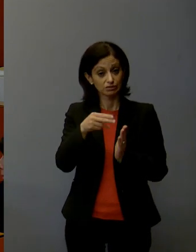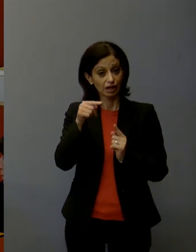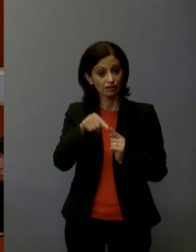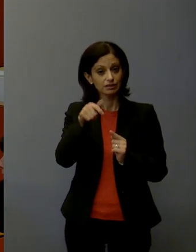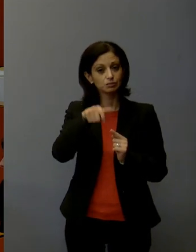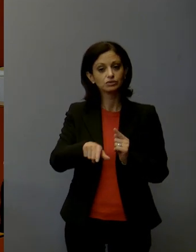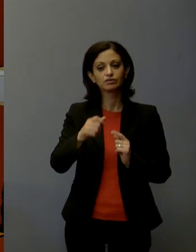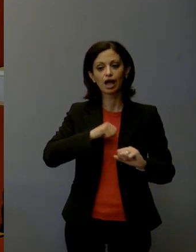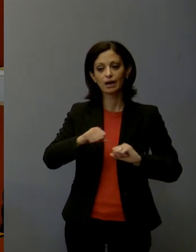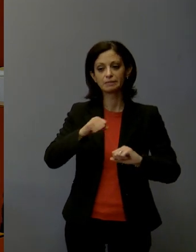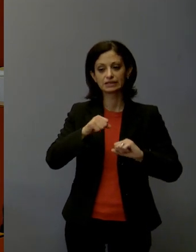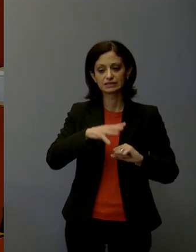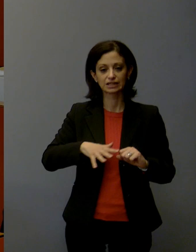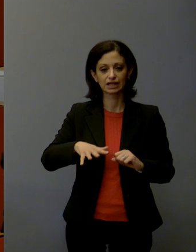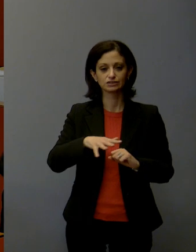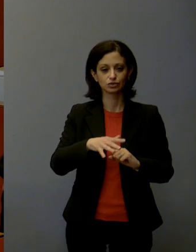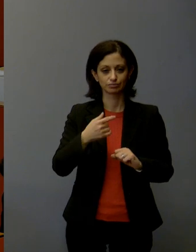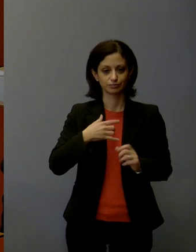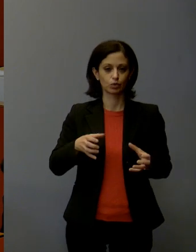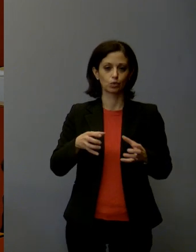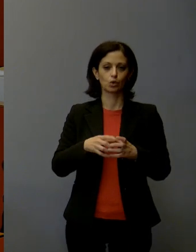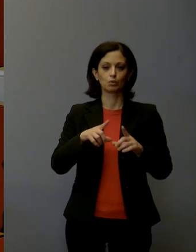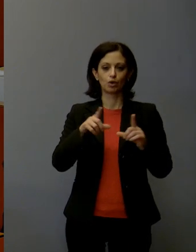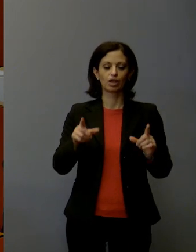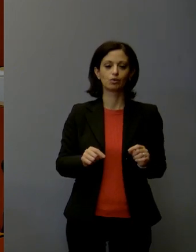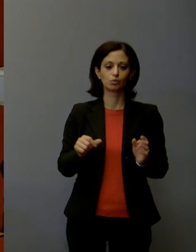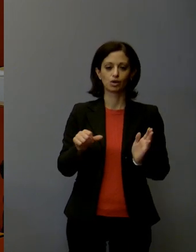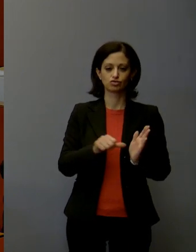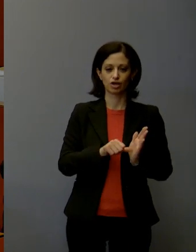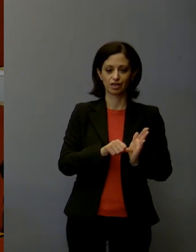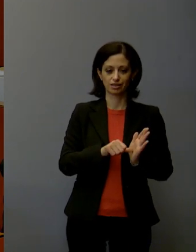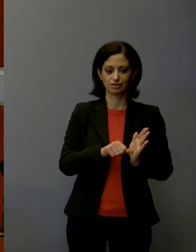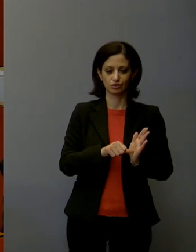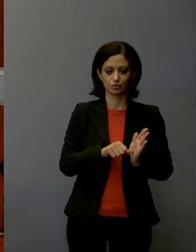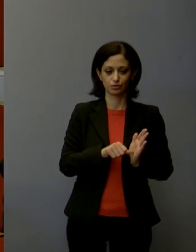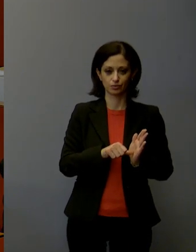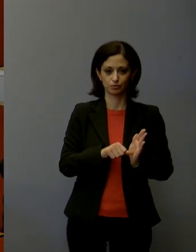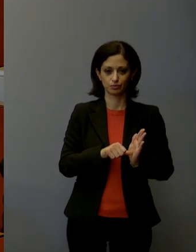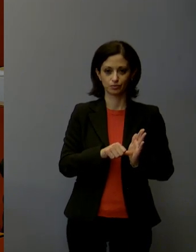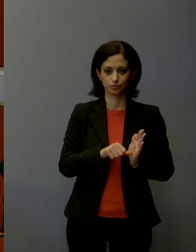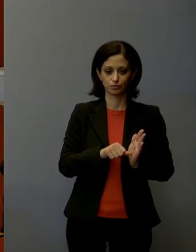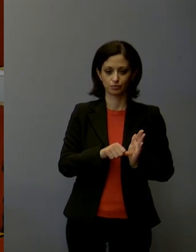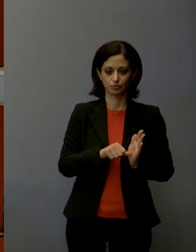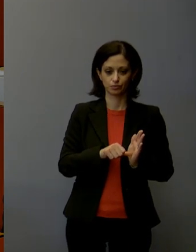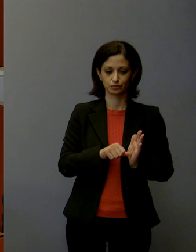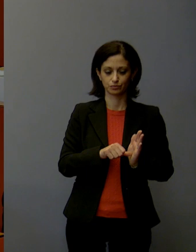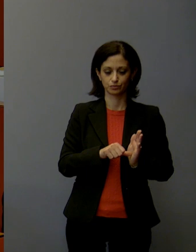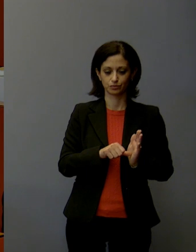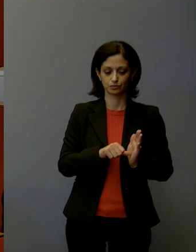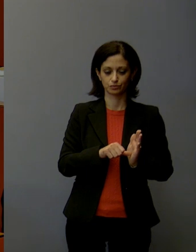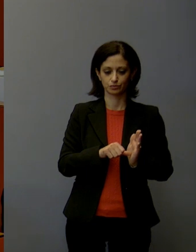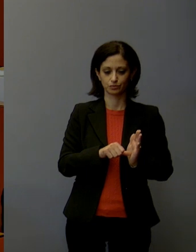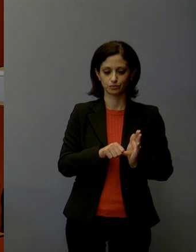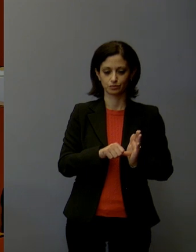amministrazione e vogliamo noi come Liguria al centro dare un forte traccia su quello e